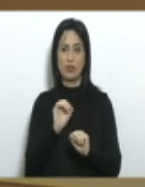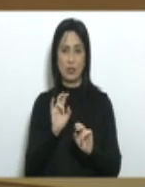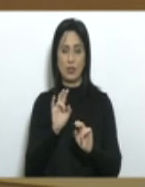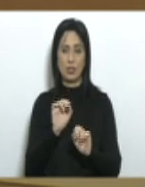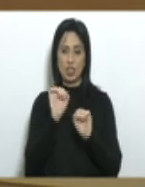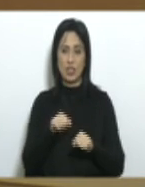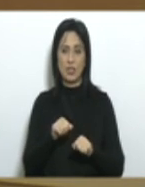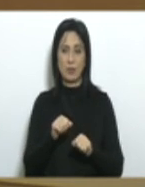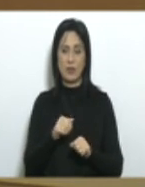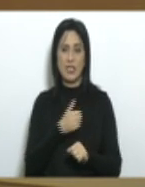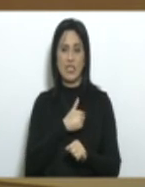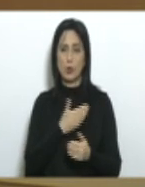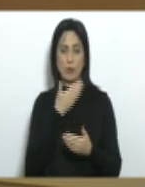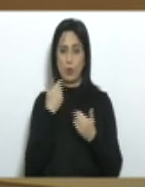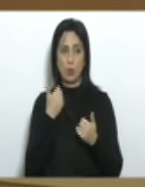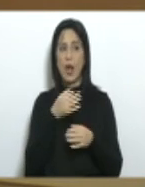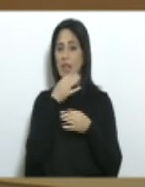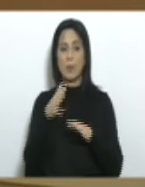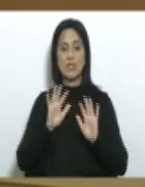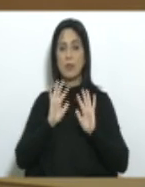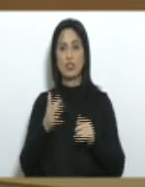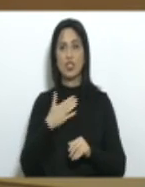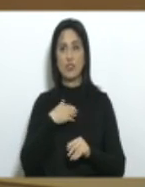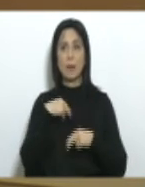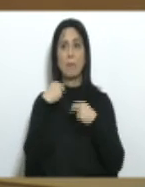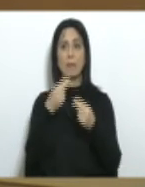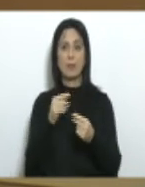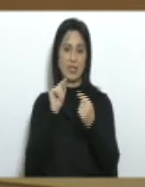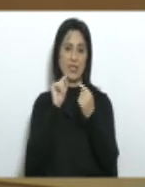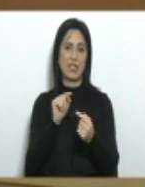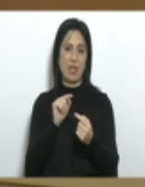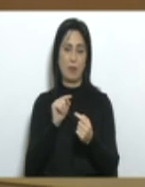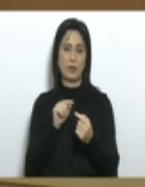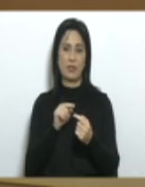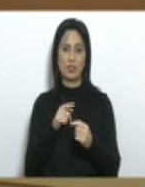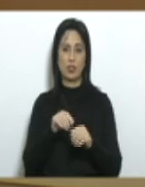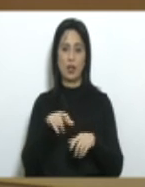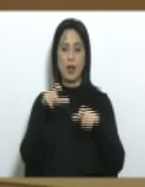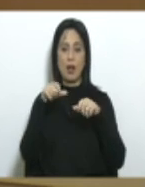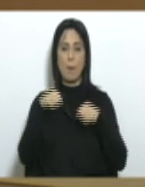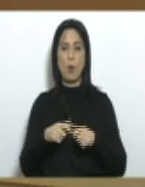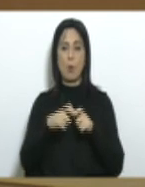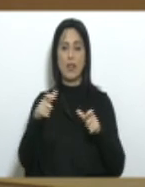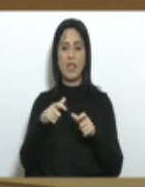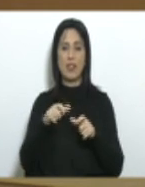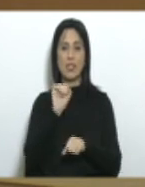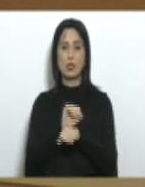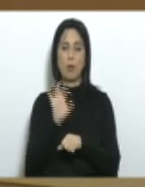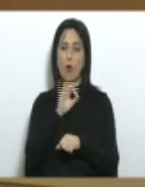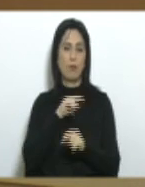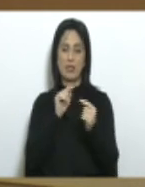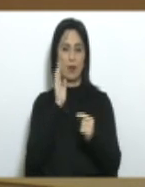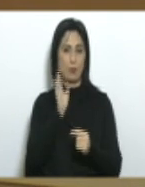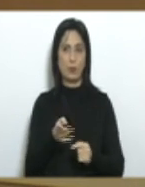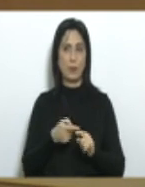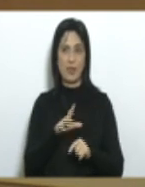დაჭერა შეიძლება სასურველი არც იყოს. ნებისმიერ შემთხვევაში ჩვენ მივცემთ წინააღმდეგს შეჩერებასთან დაკავშირებულ საკითხებს.